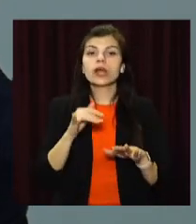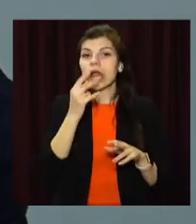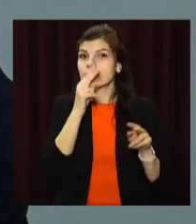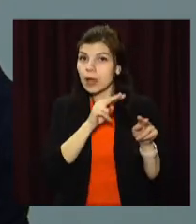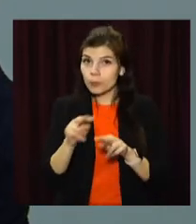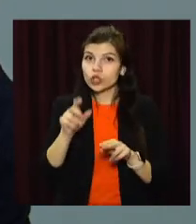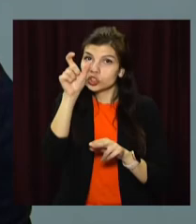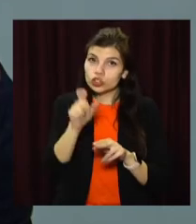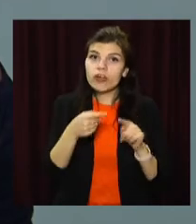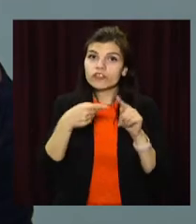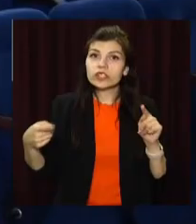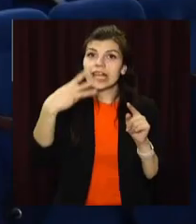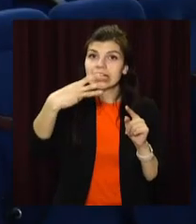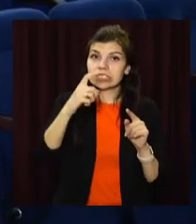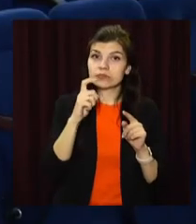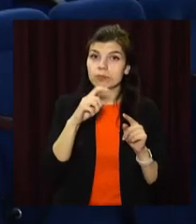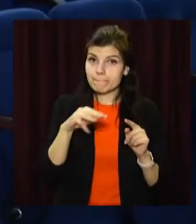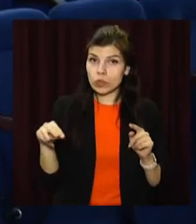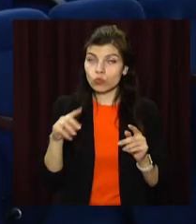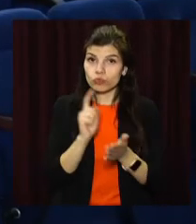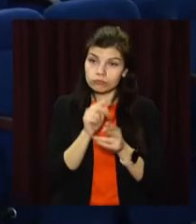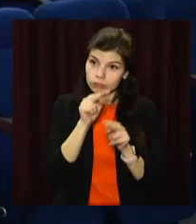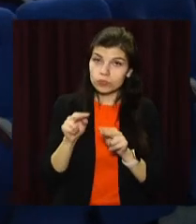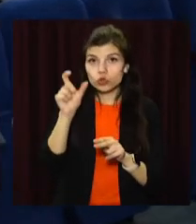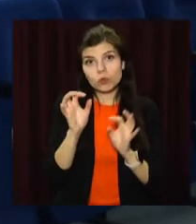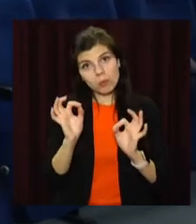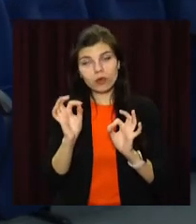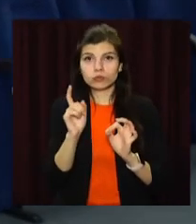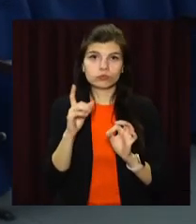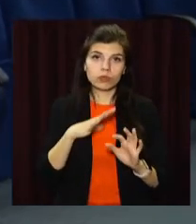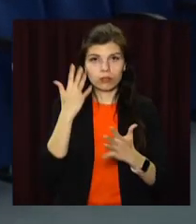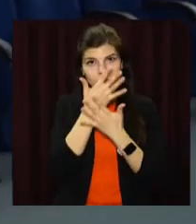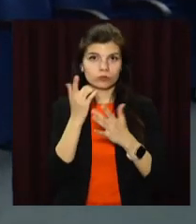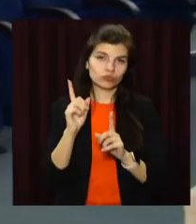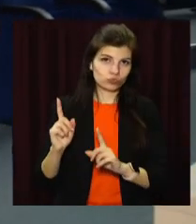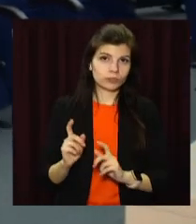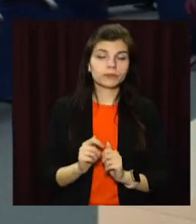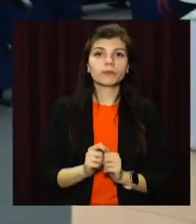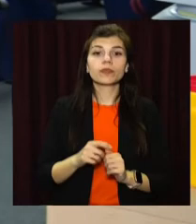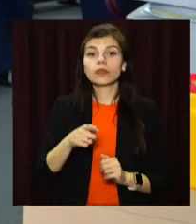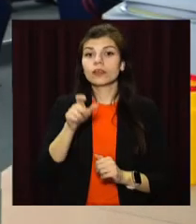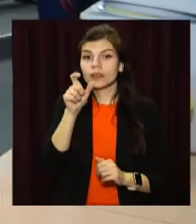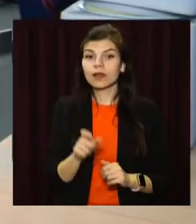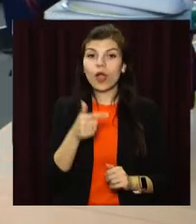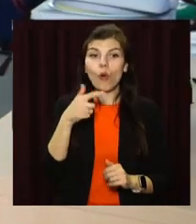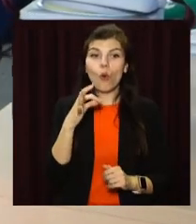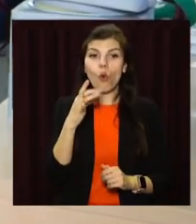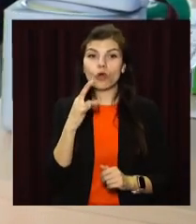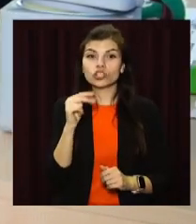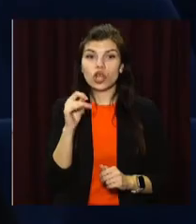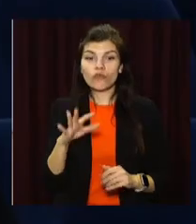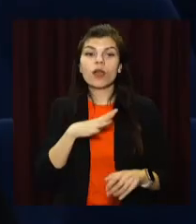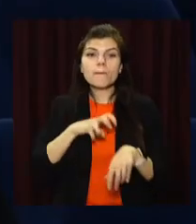за пацієнтом в течение 30 минут. Приїхав на навчання з вакцинації і Володимир Гончаров. Він вже 6 років працює